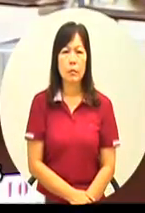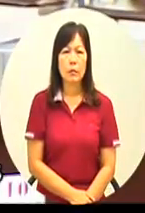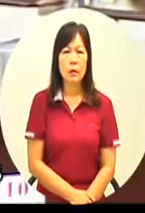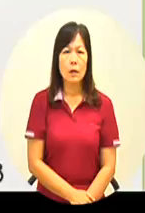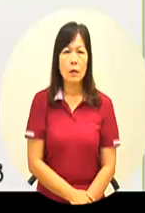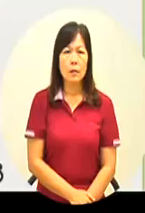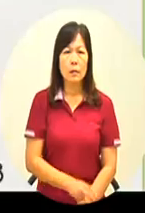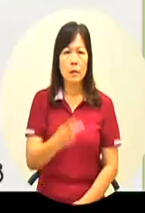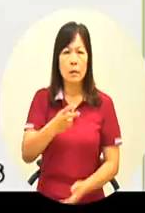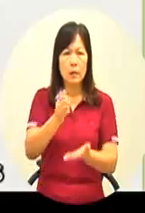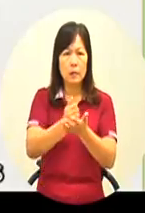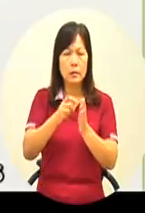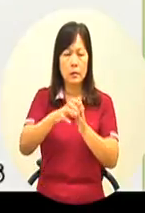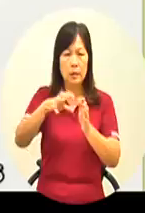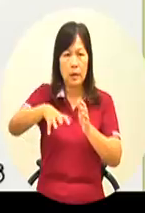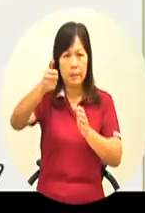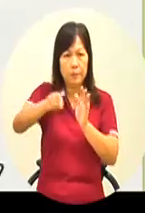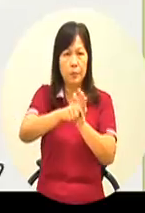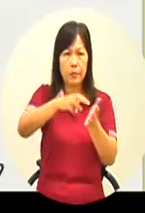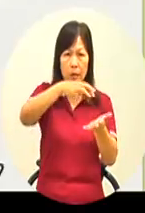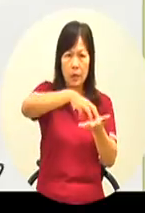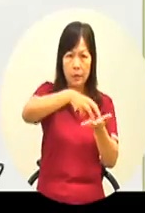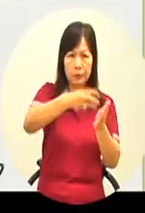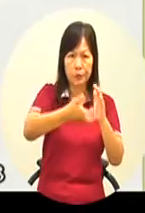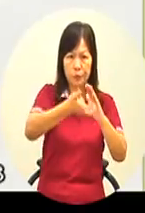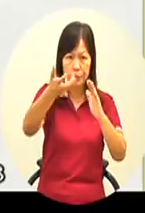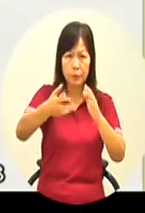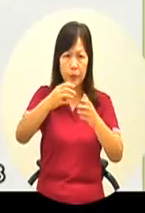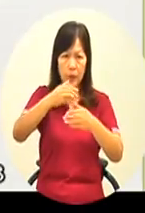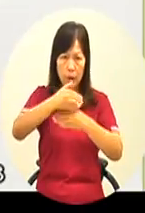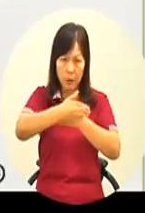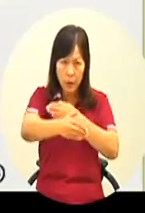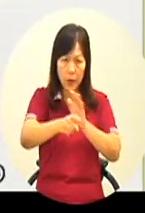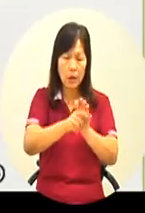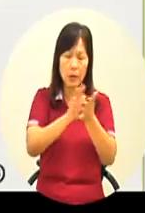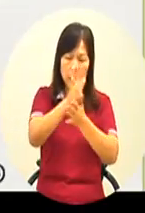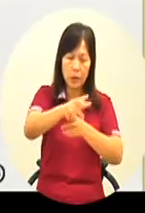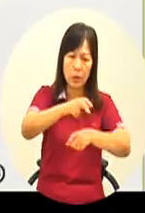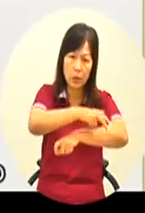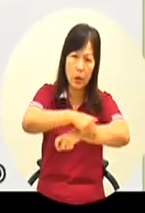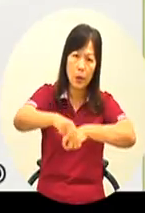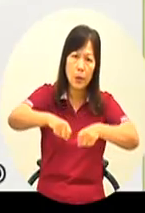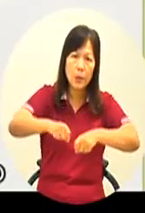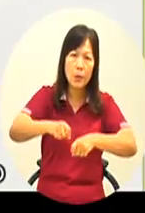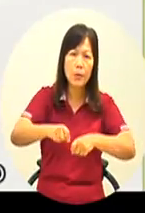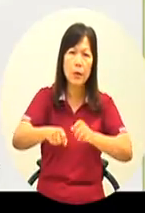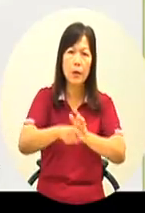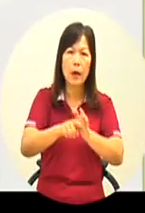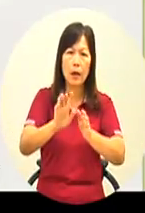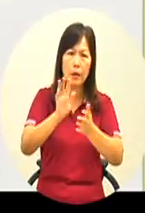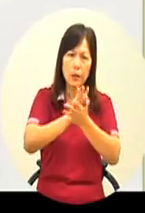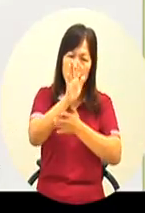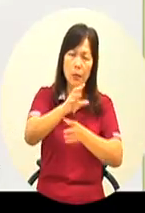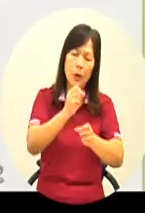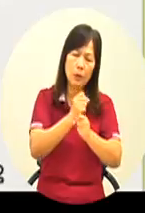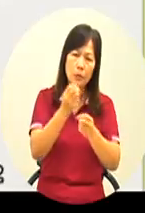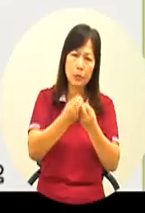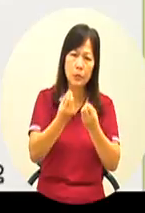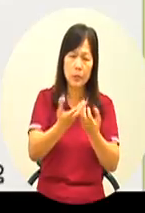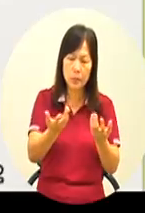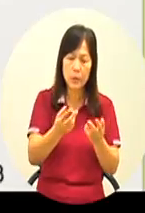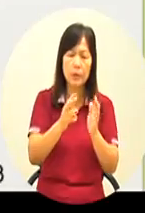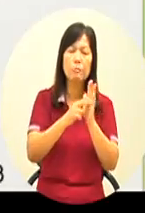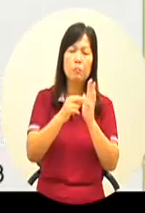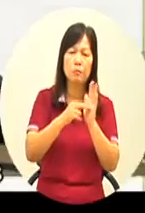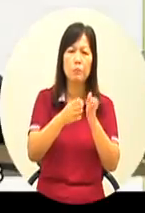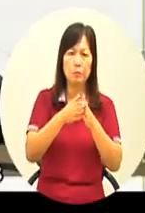请殡管处处长说明，潘家金这权杖申请结束后，先是土地的运用。殡葬处的未来如何规划，请说明哈。等一